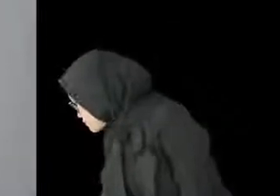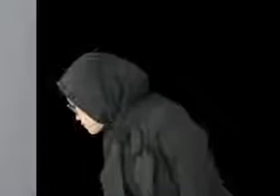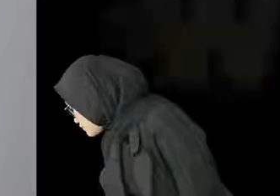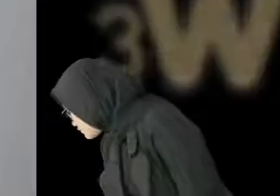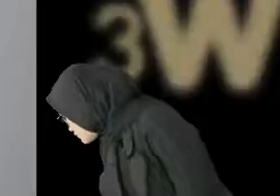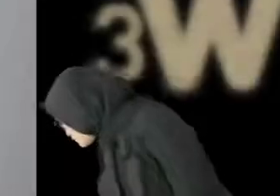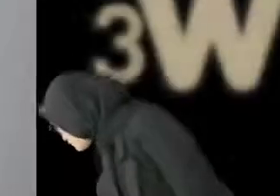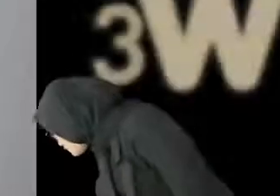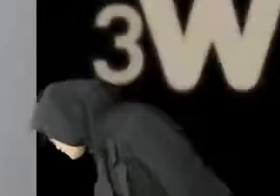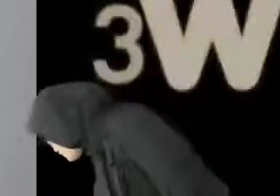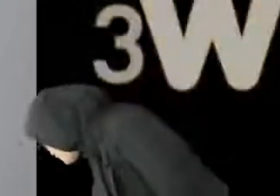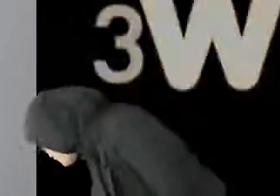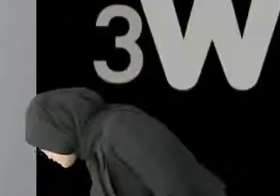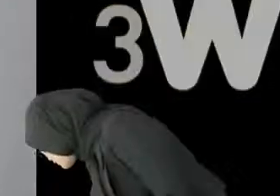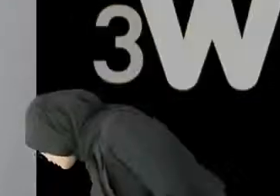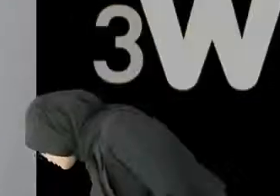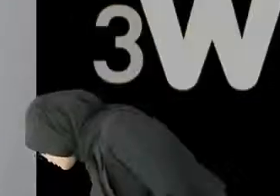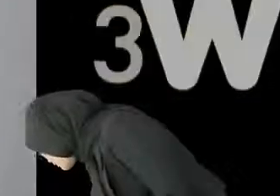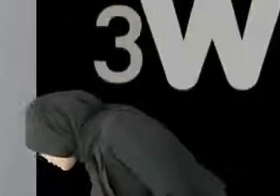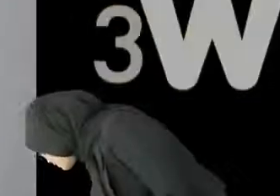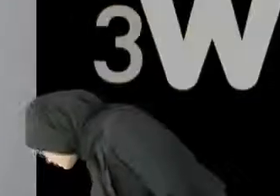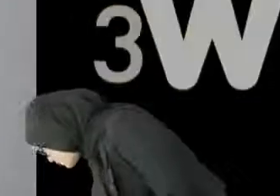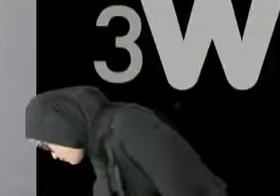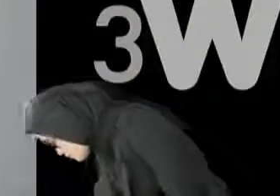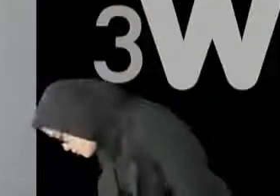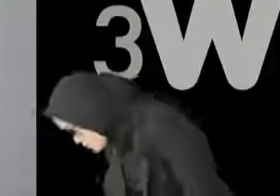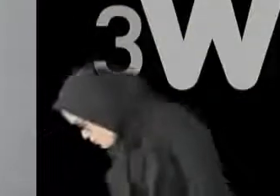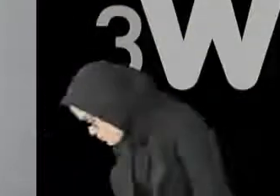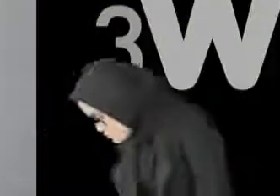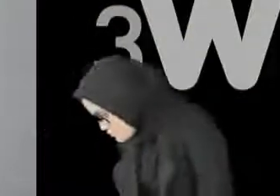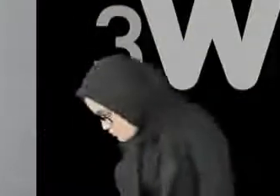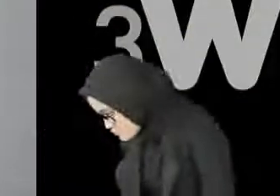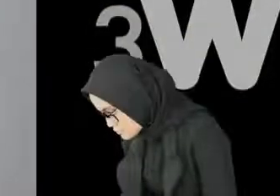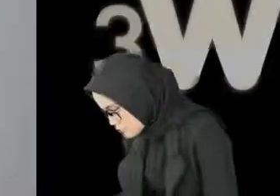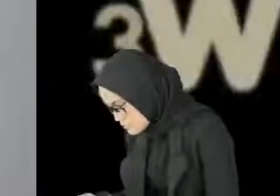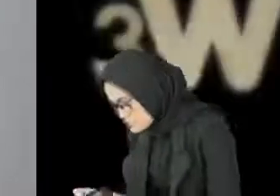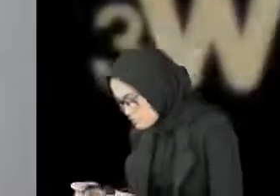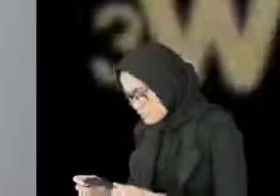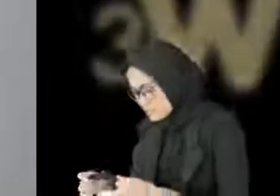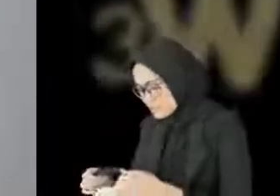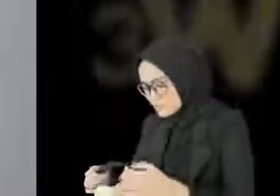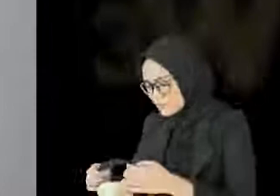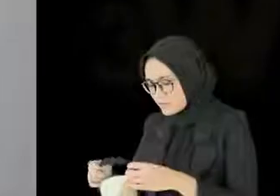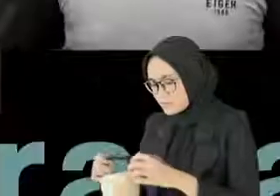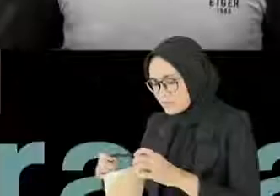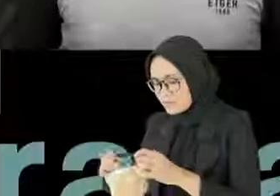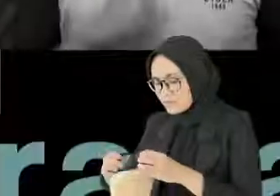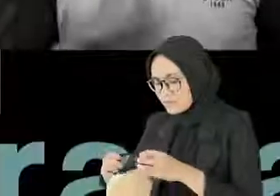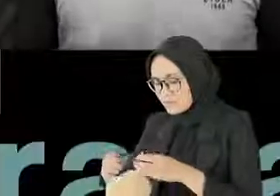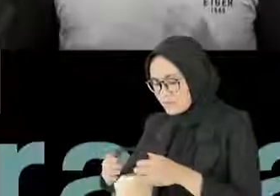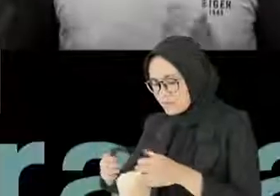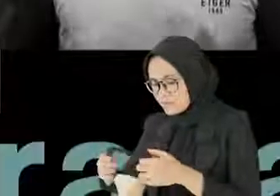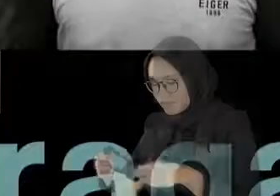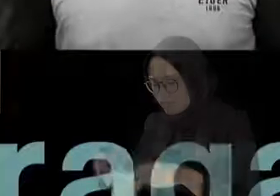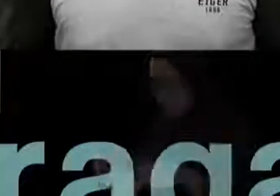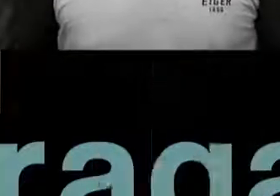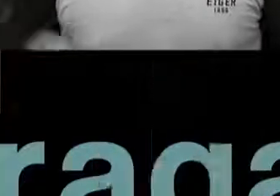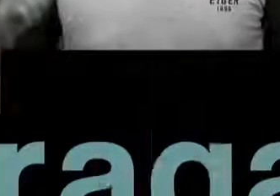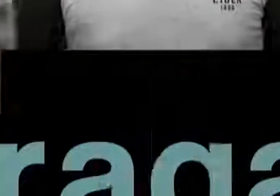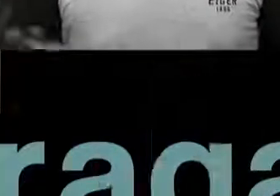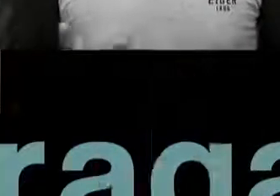sehari-hari dengan tiga wajib wajib Iman wajib al-marwazi Timur